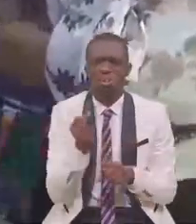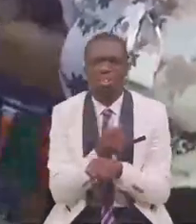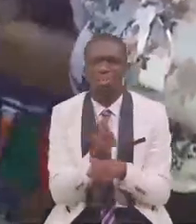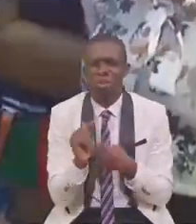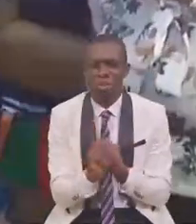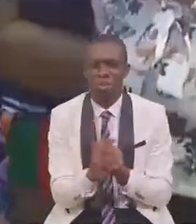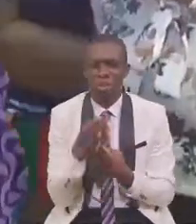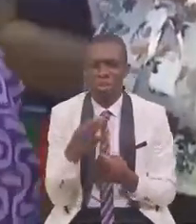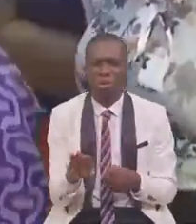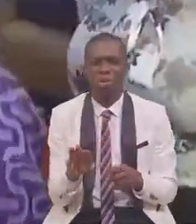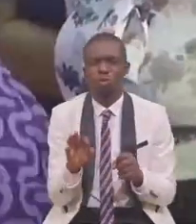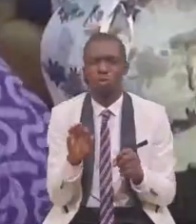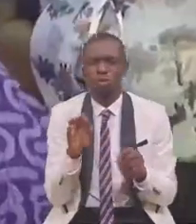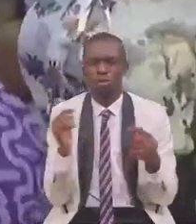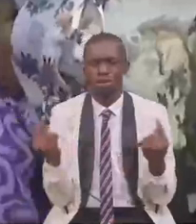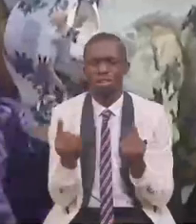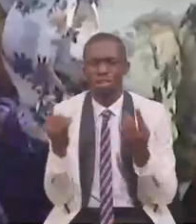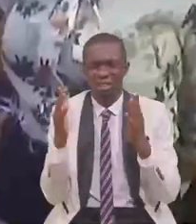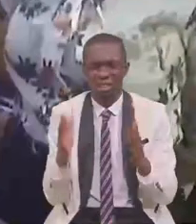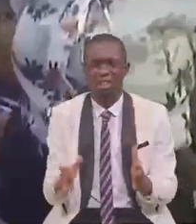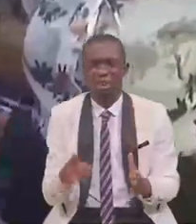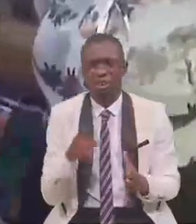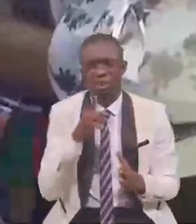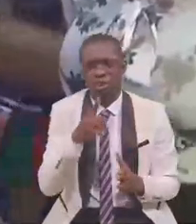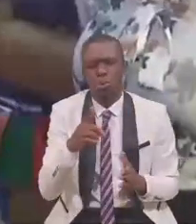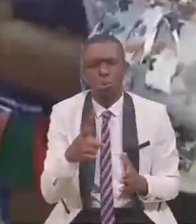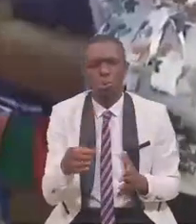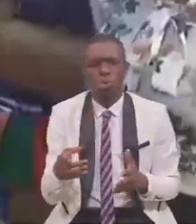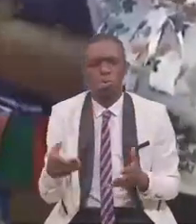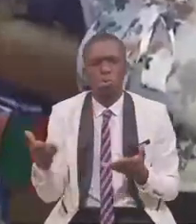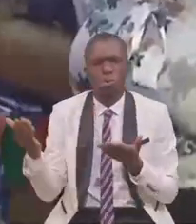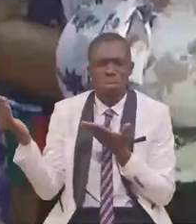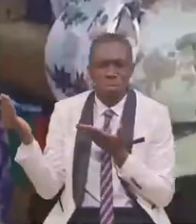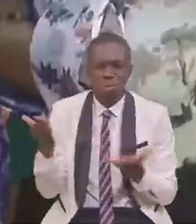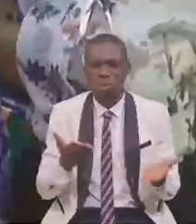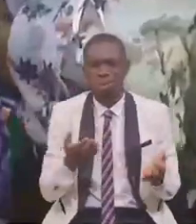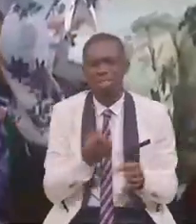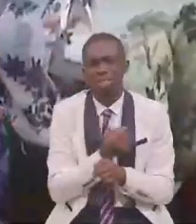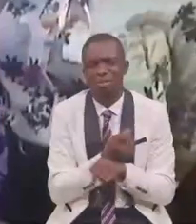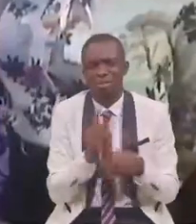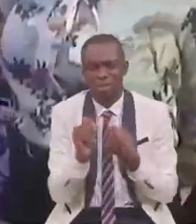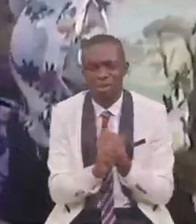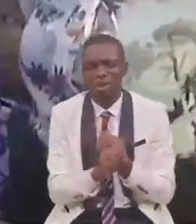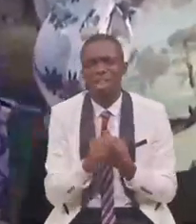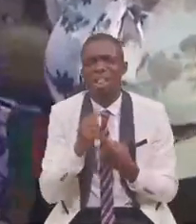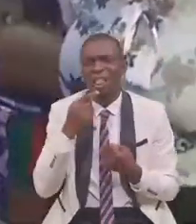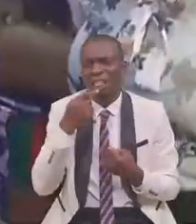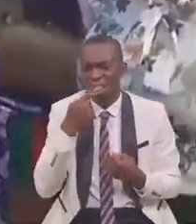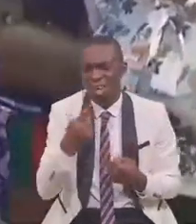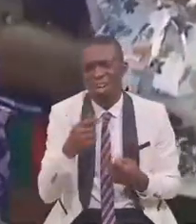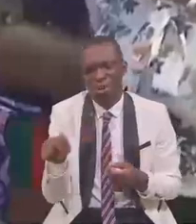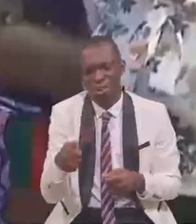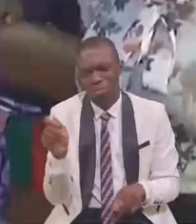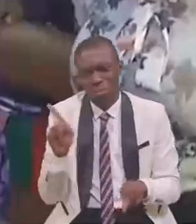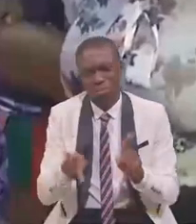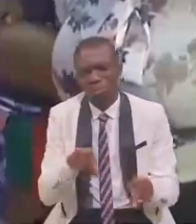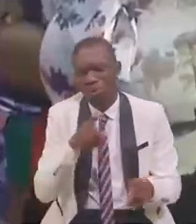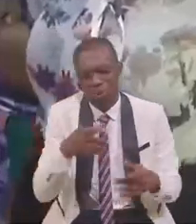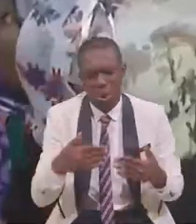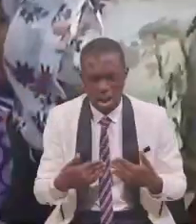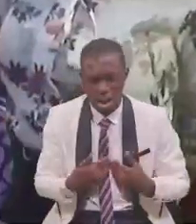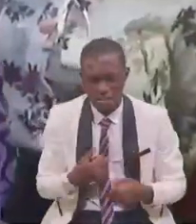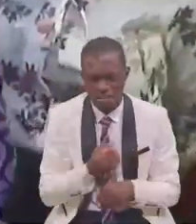pour sacrifier tout pour le salut des âmes. Vous avez le salut, il faut en parler aux autres. Vous avez la vérité, il faut en parler aux